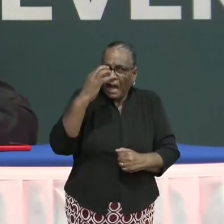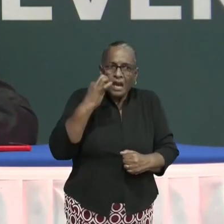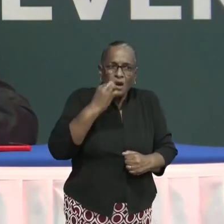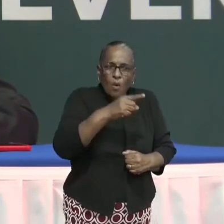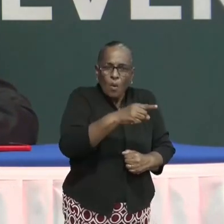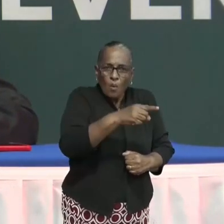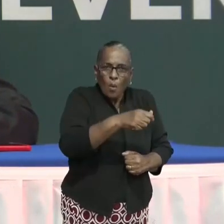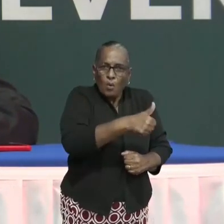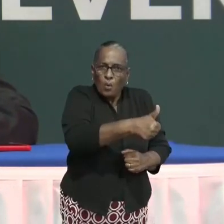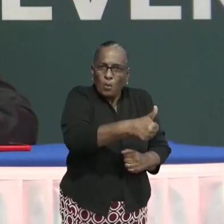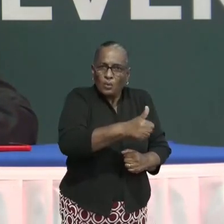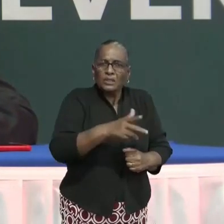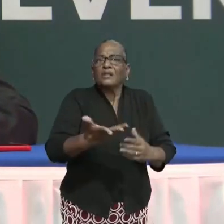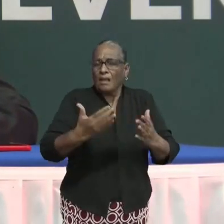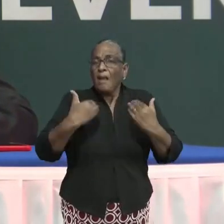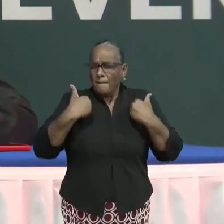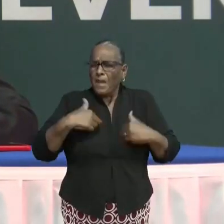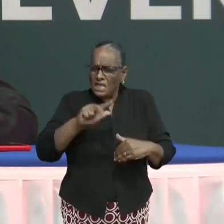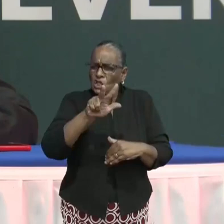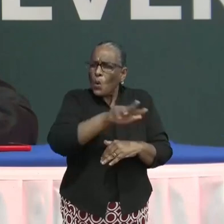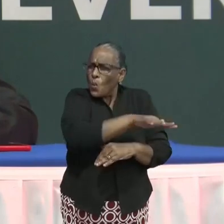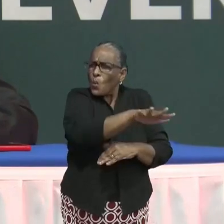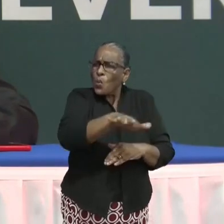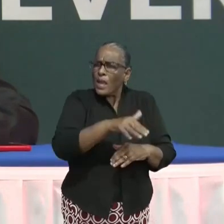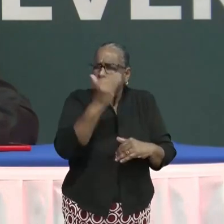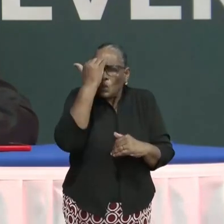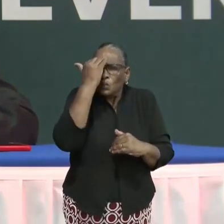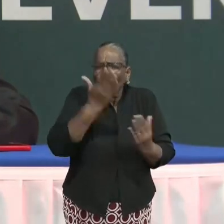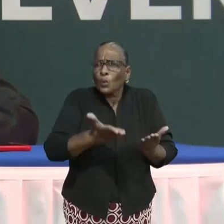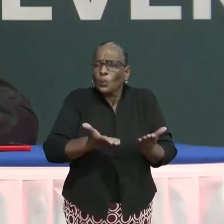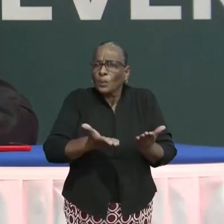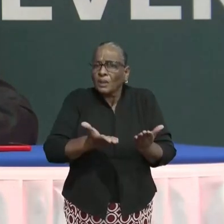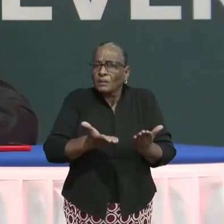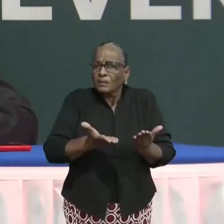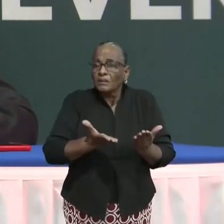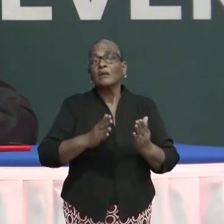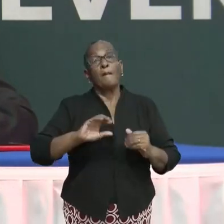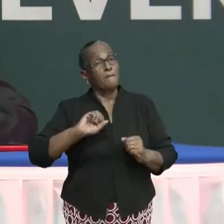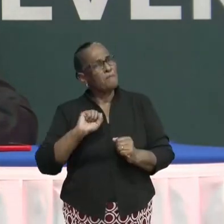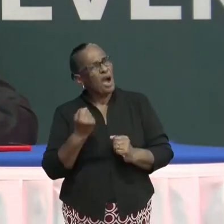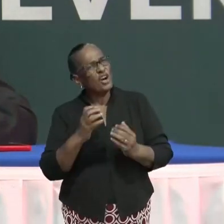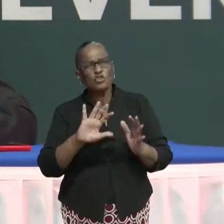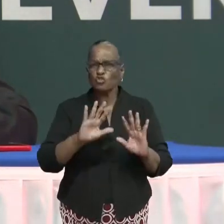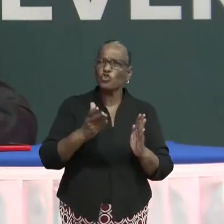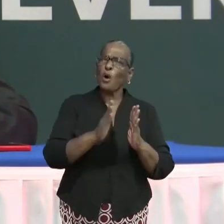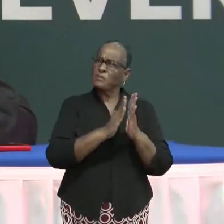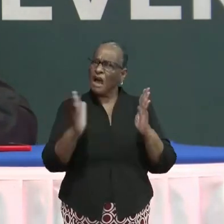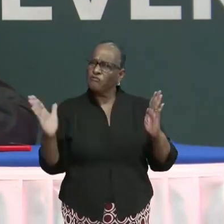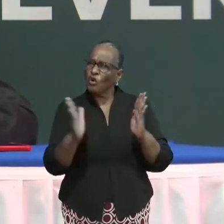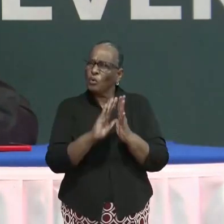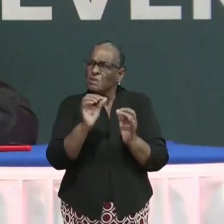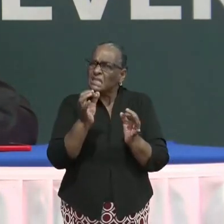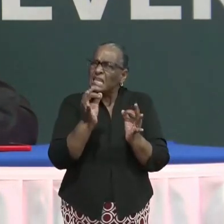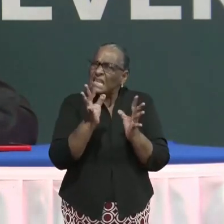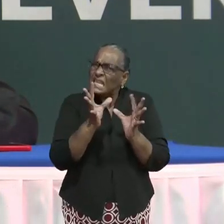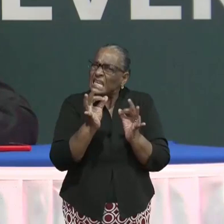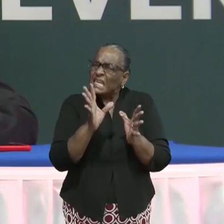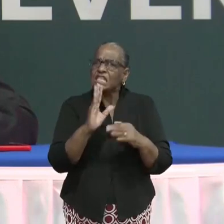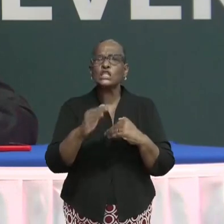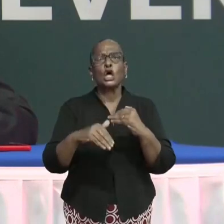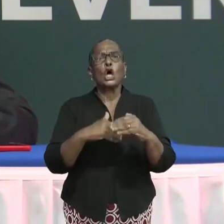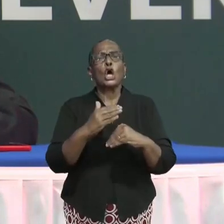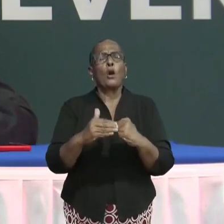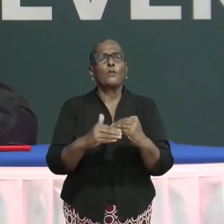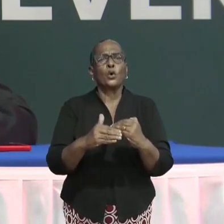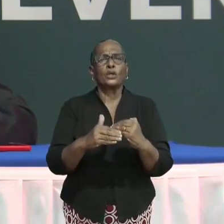burgers, nanga sociaal zwakke huishoudens. Natuurlijk man san kampsa in de afgelopen periode disi, dat